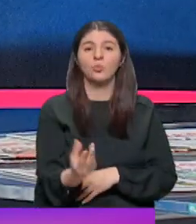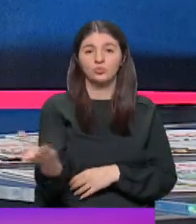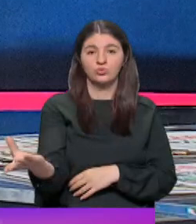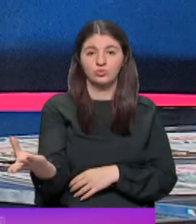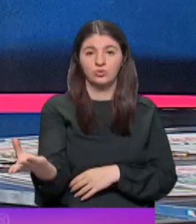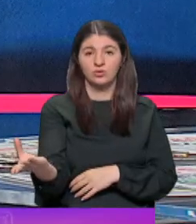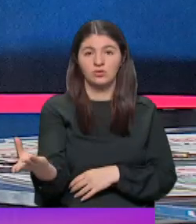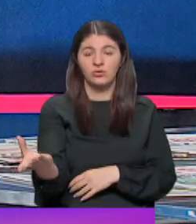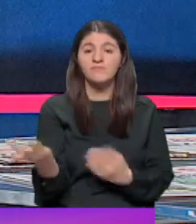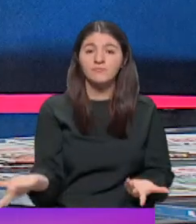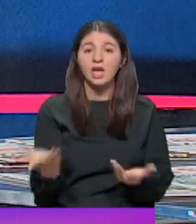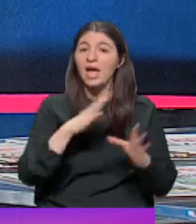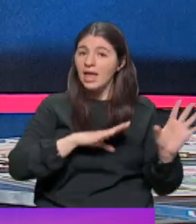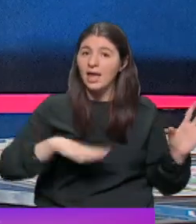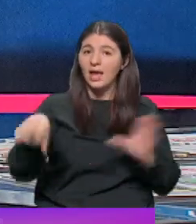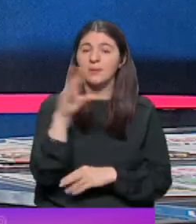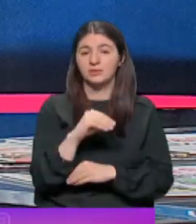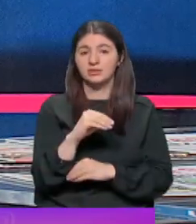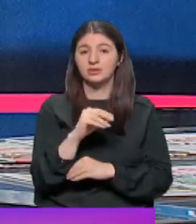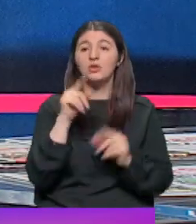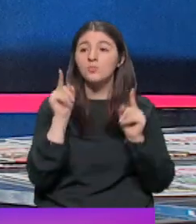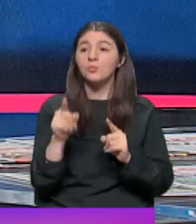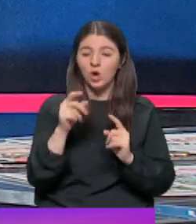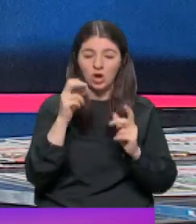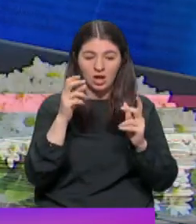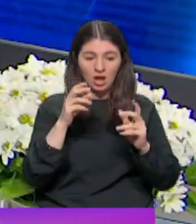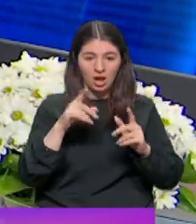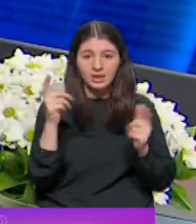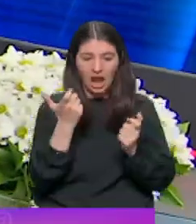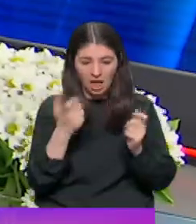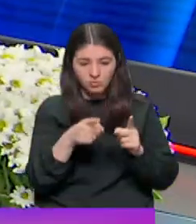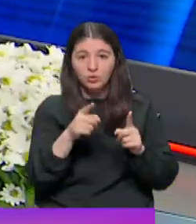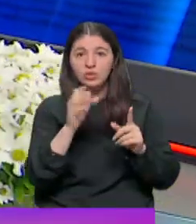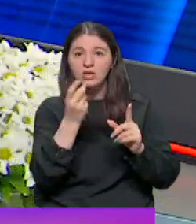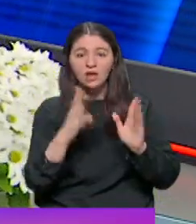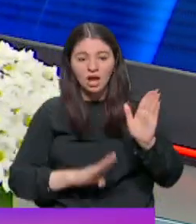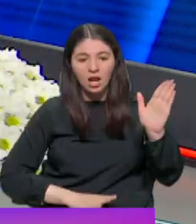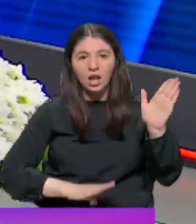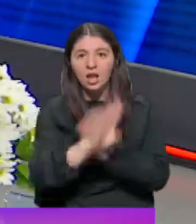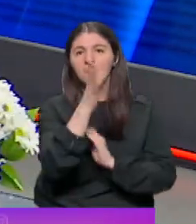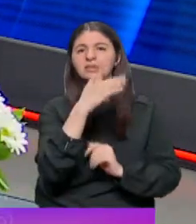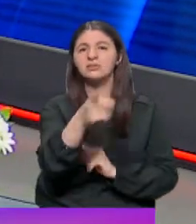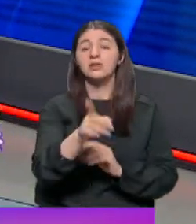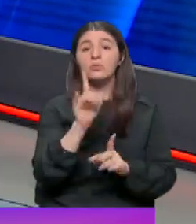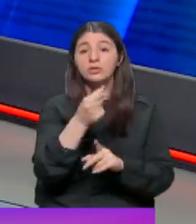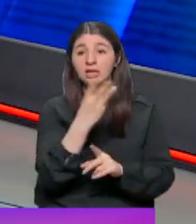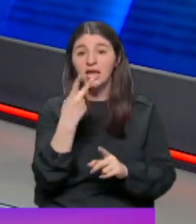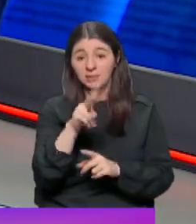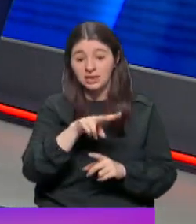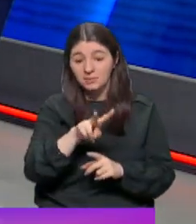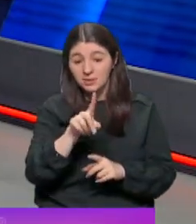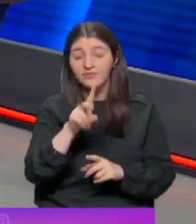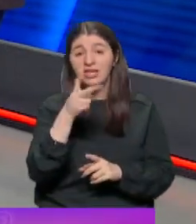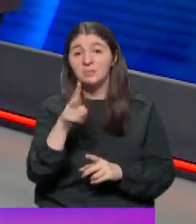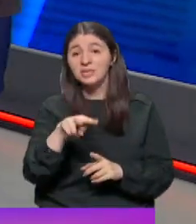6.630.682'ye çıktı. Hepiniz bu trendin nereye doğru gittiğini tahmin edebilirsiniz. Bu rakamın 2021